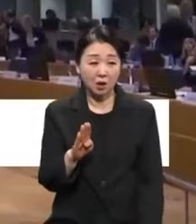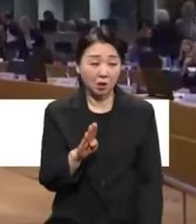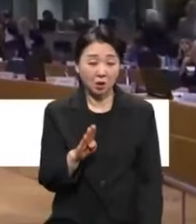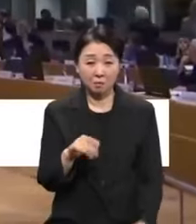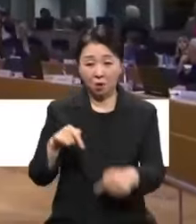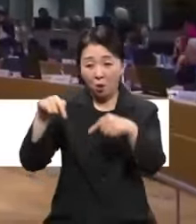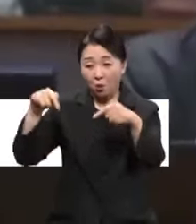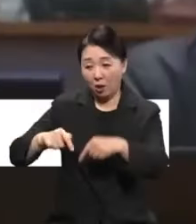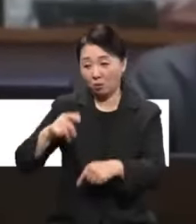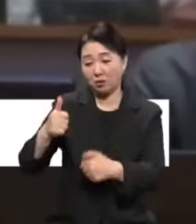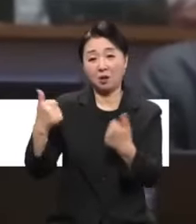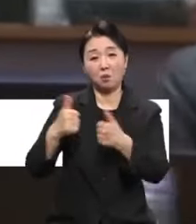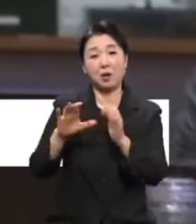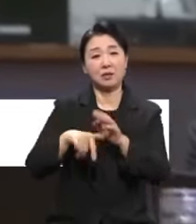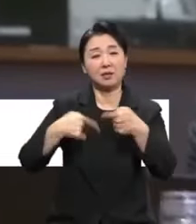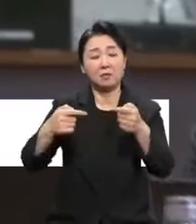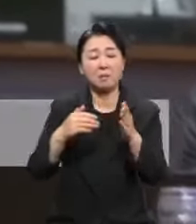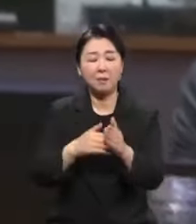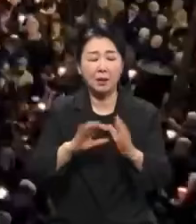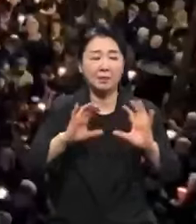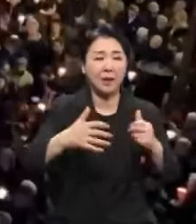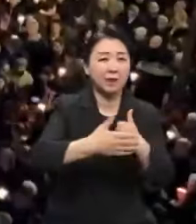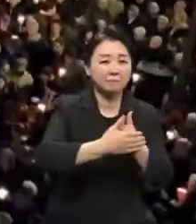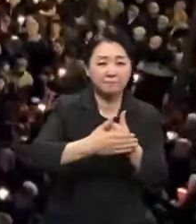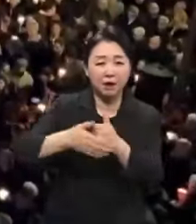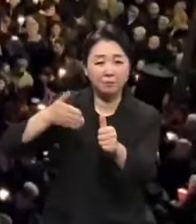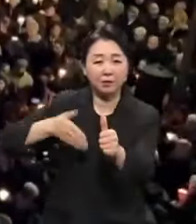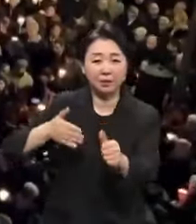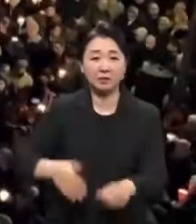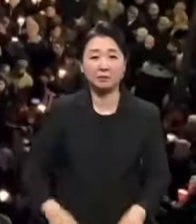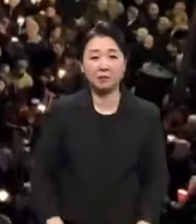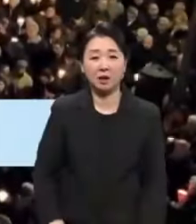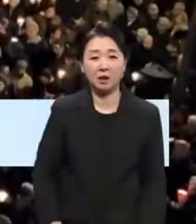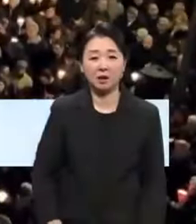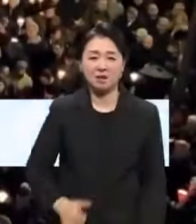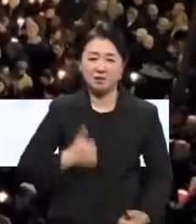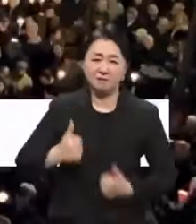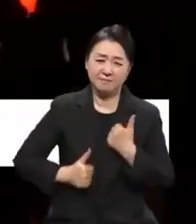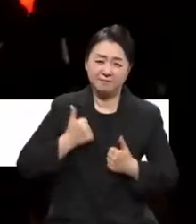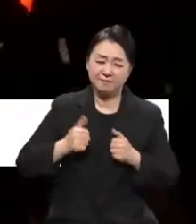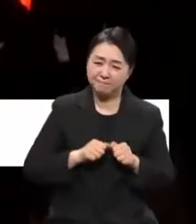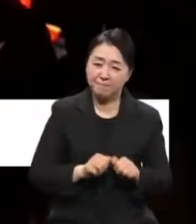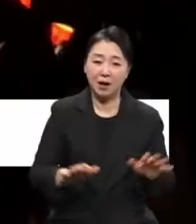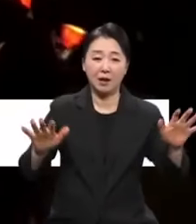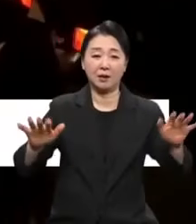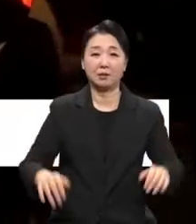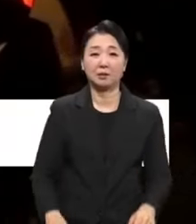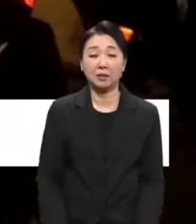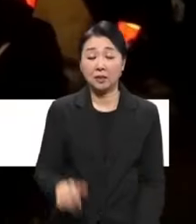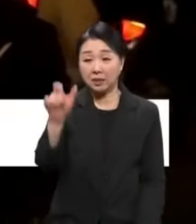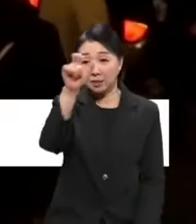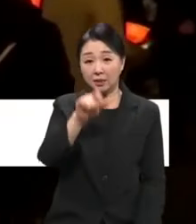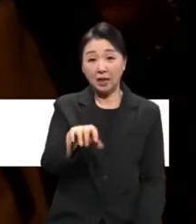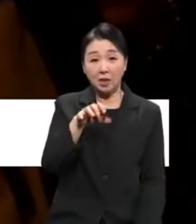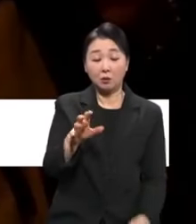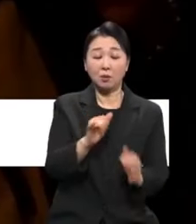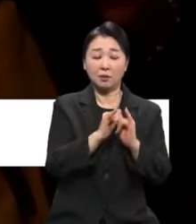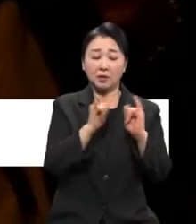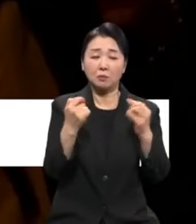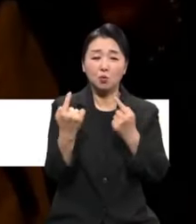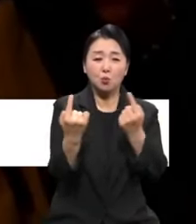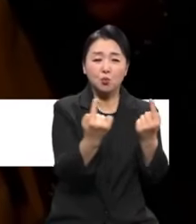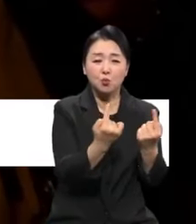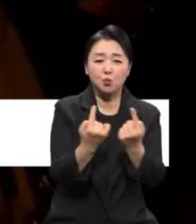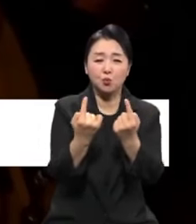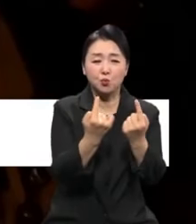회의에도 참석해 각국의 지지를 호소했습니다. 분노는 계속 퍼져나갔습니다. 이탈리아에선 시민들이 촛불을 들고